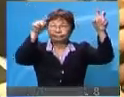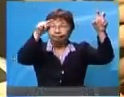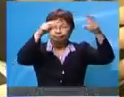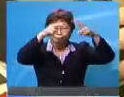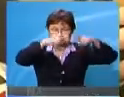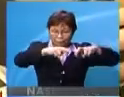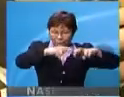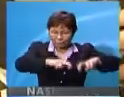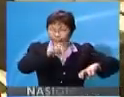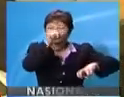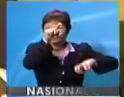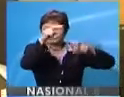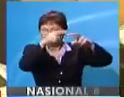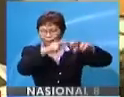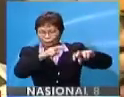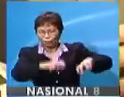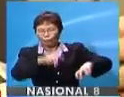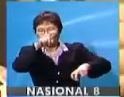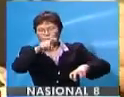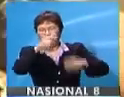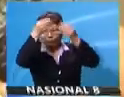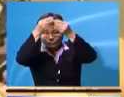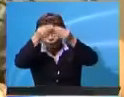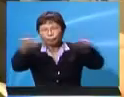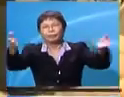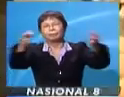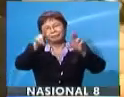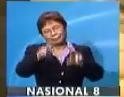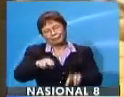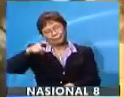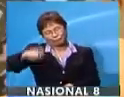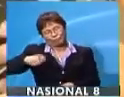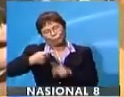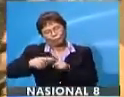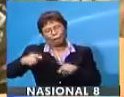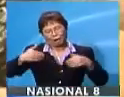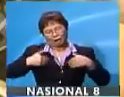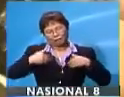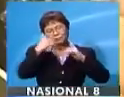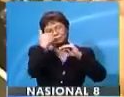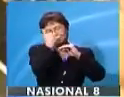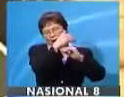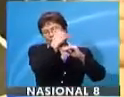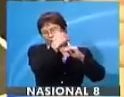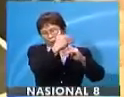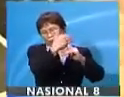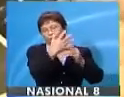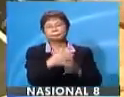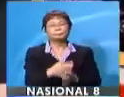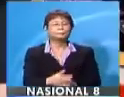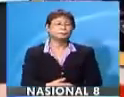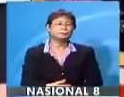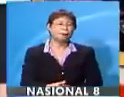siasat itu perlu didedahkan kepada rakyat. Tetapi ada tahap-tahapnya.